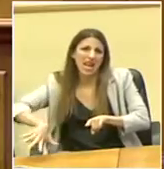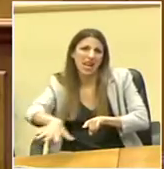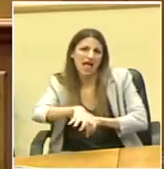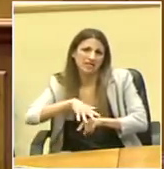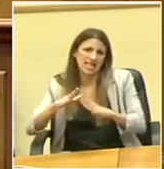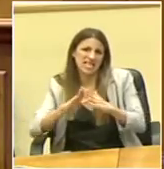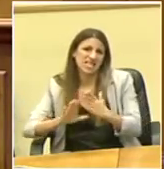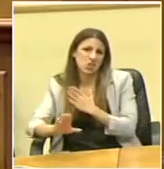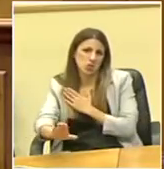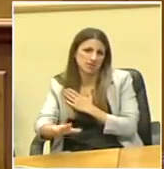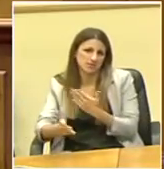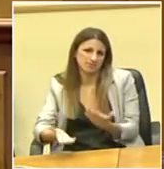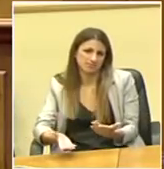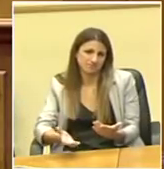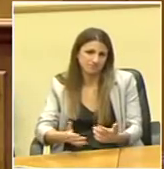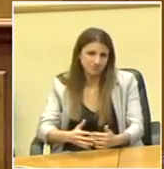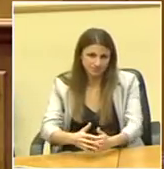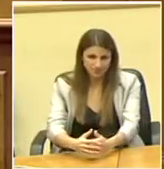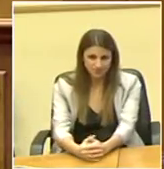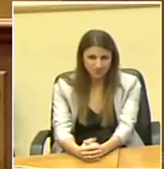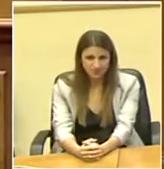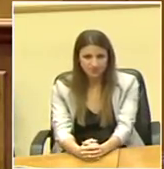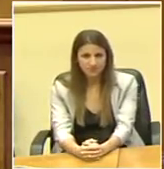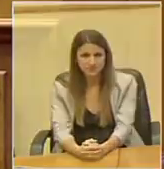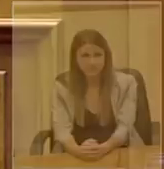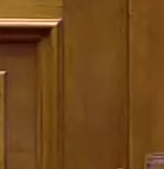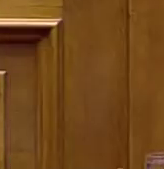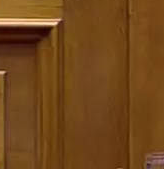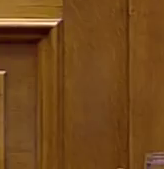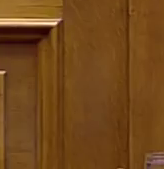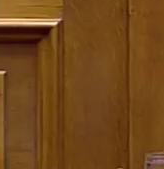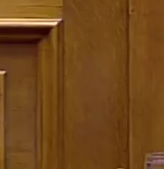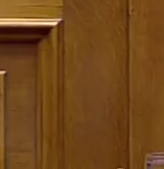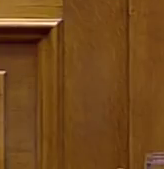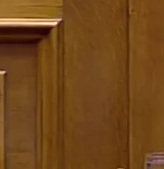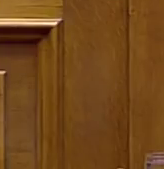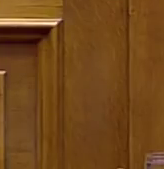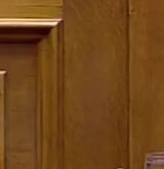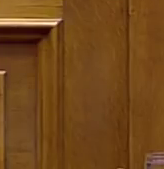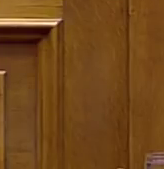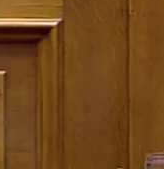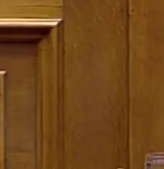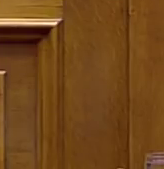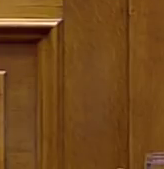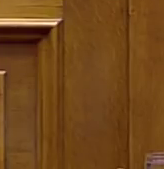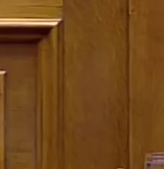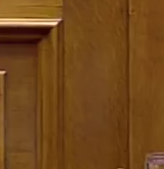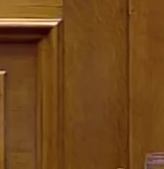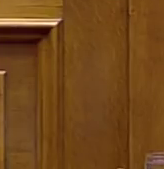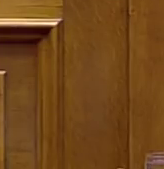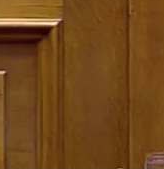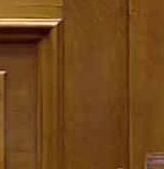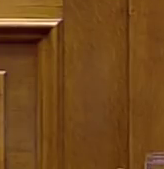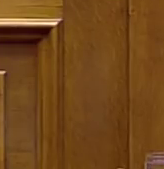Λίγο μεγαλύτερες οι αυξήσεις σε περιοχές που αναβαθμίστηκαν εμφανώς τα τελευταία χρόνια,